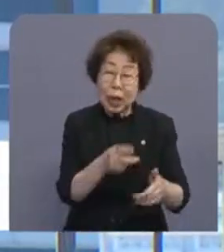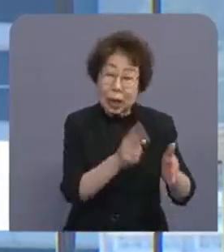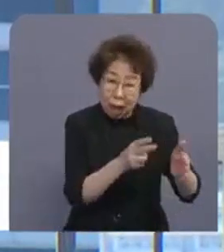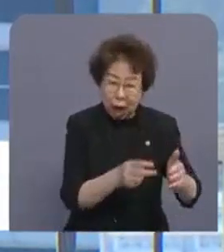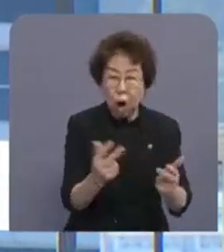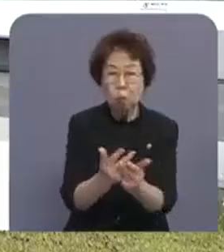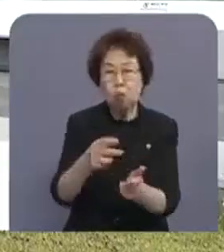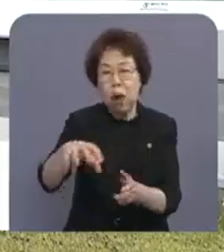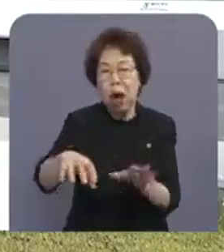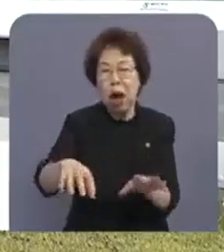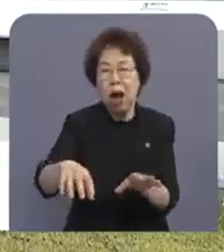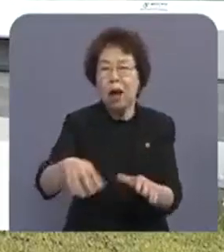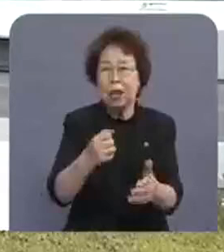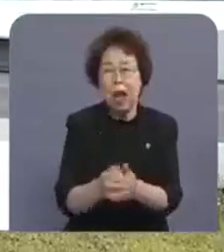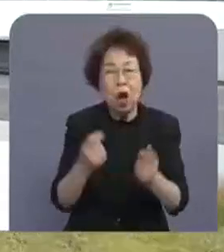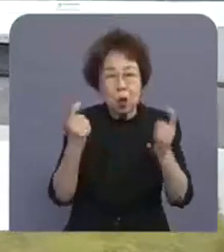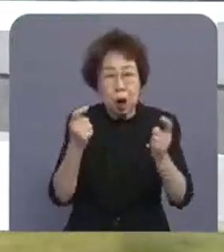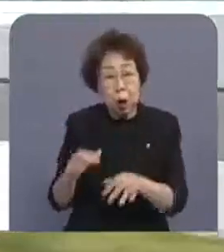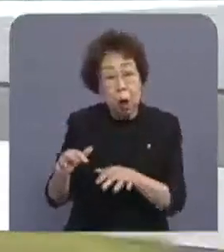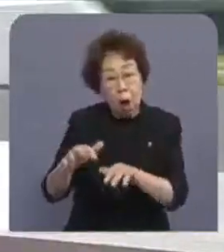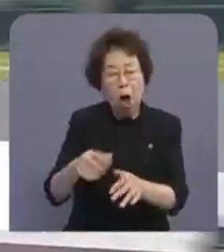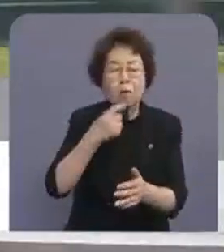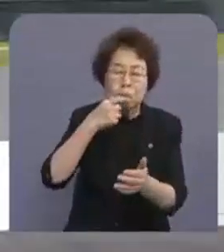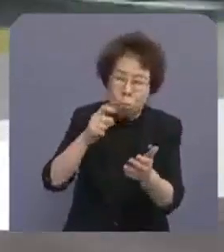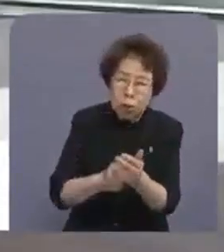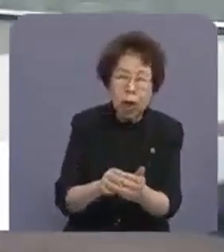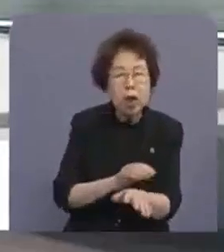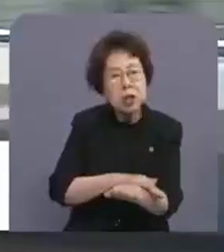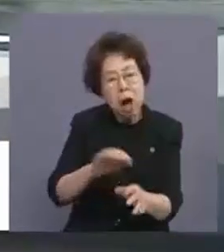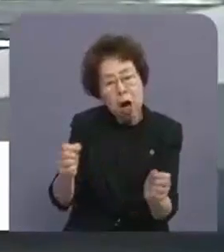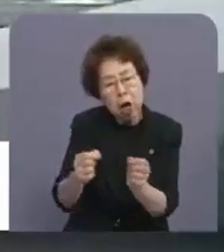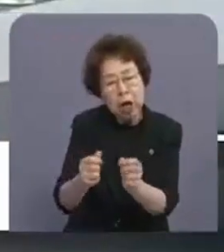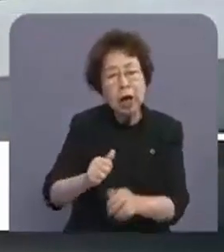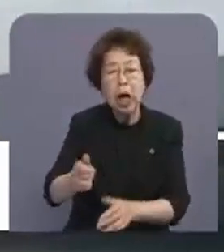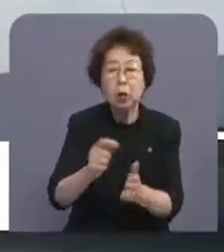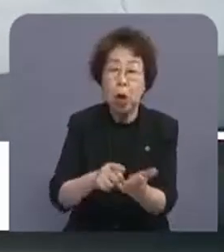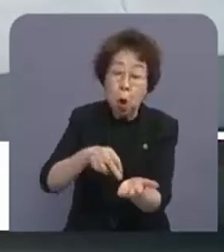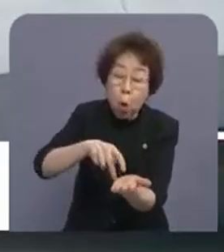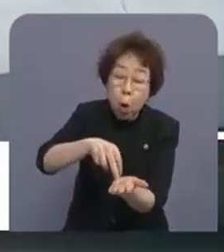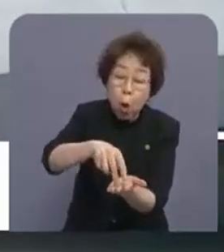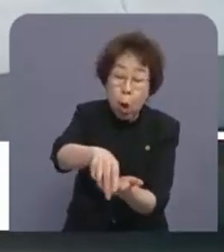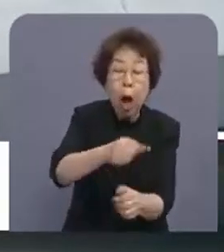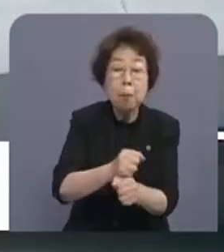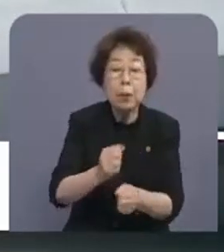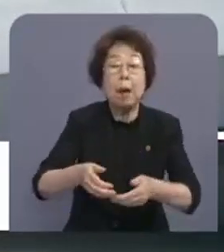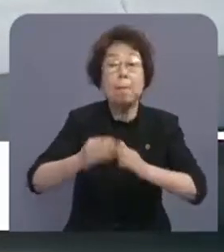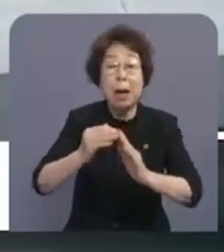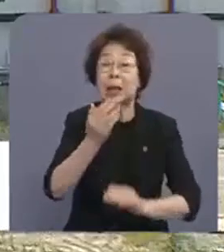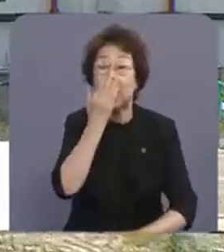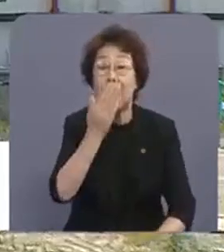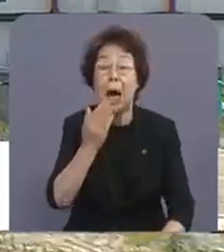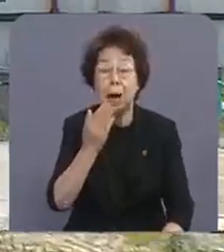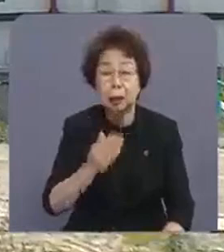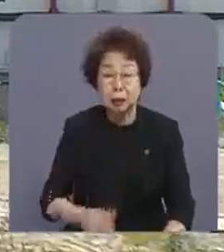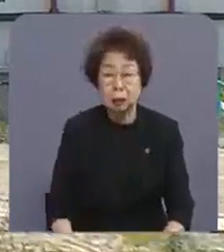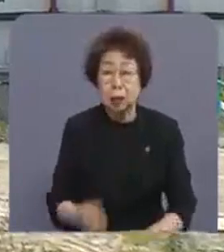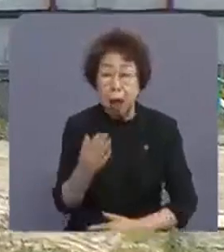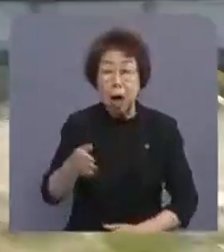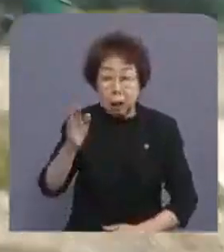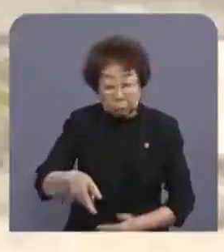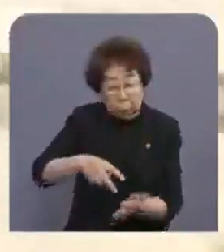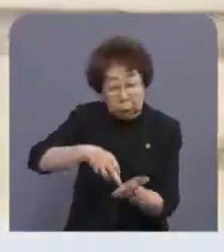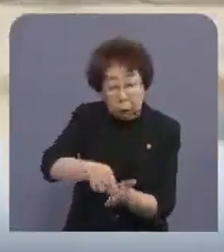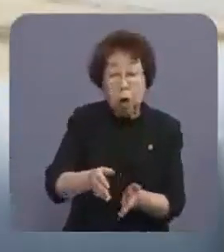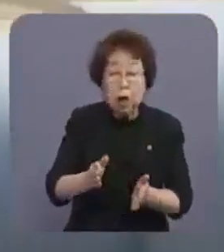북항 사이에 위치해 관광객이 쉽게 북항에 접하도록 보행로도 함께 조성하도록 했습니다. 하지만